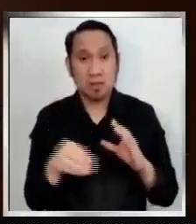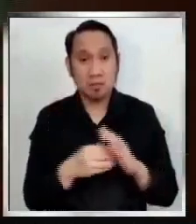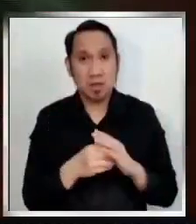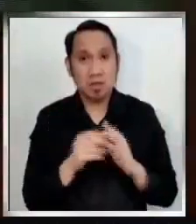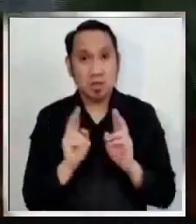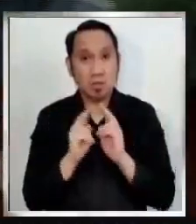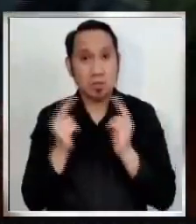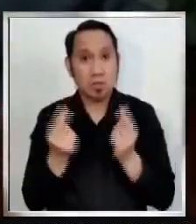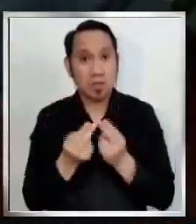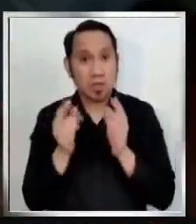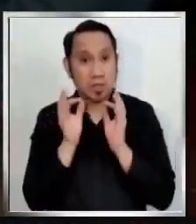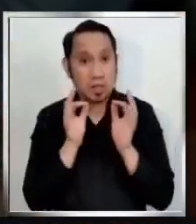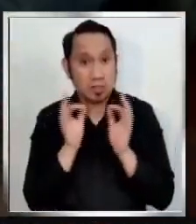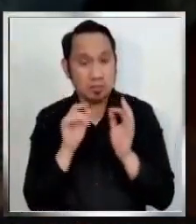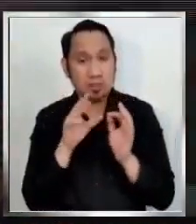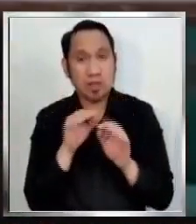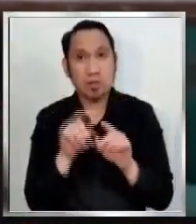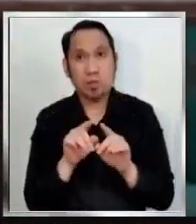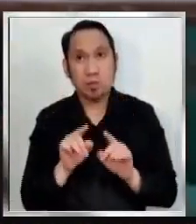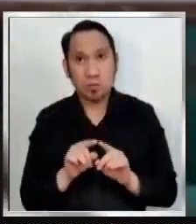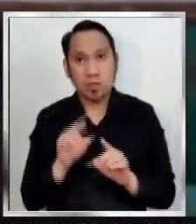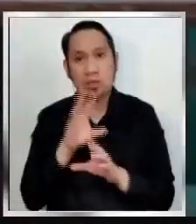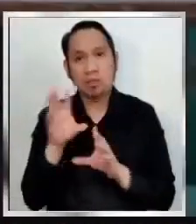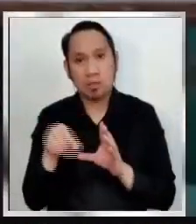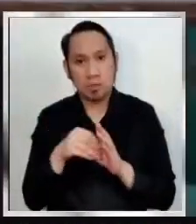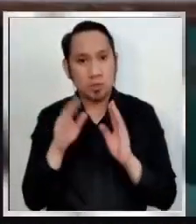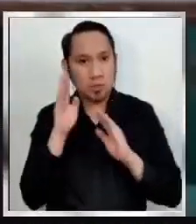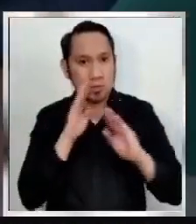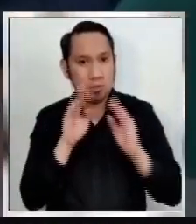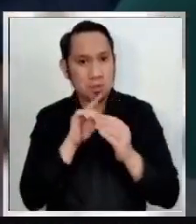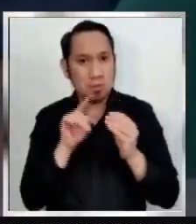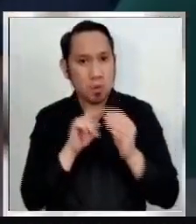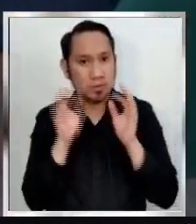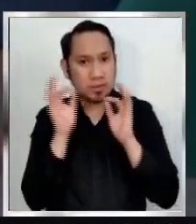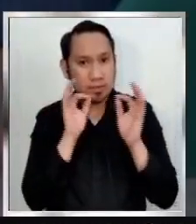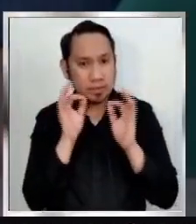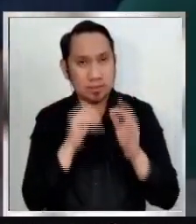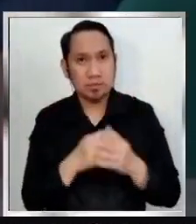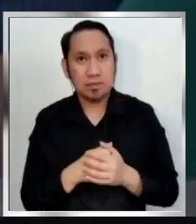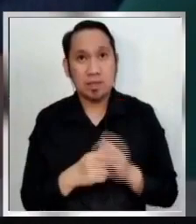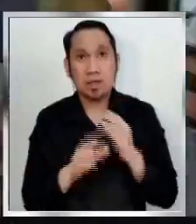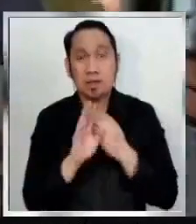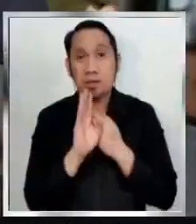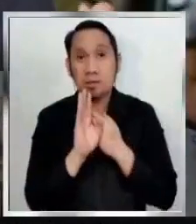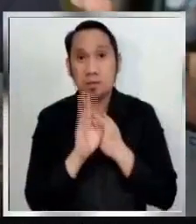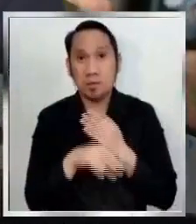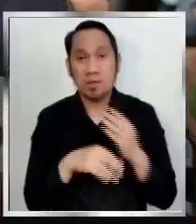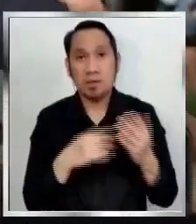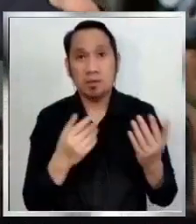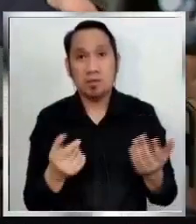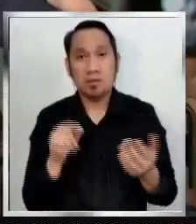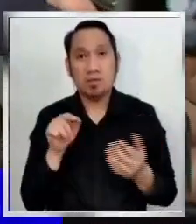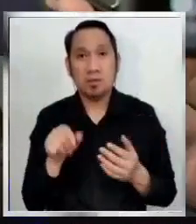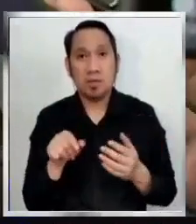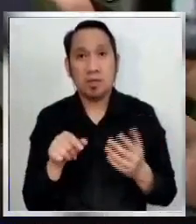990 kilos sa drug raid nitong Oktubre. Nakabalik siya sa pamamagitan ng reprojection. Dapat